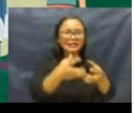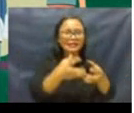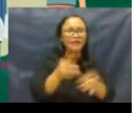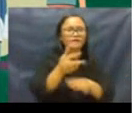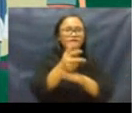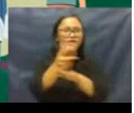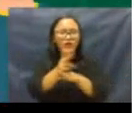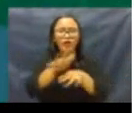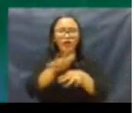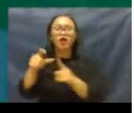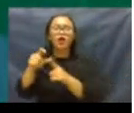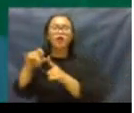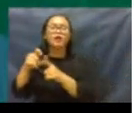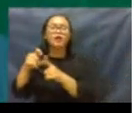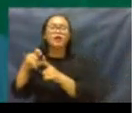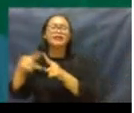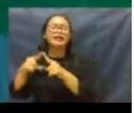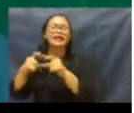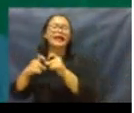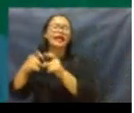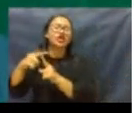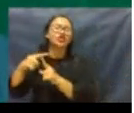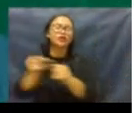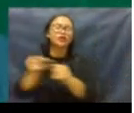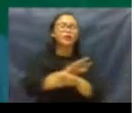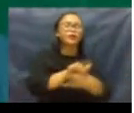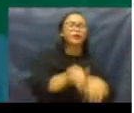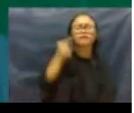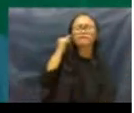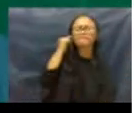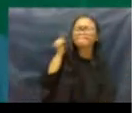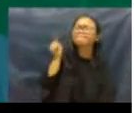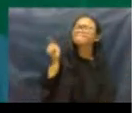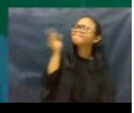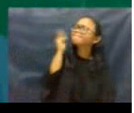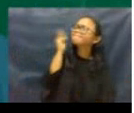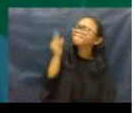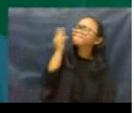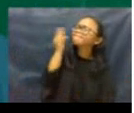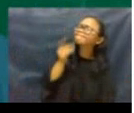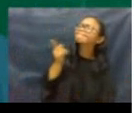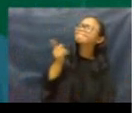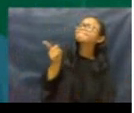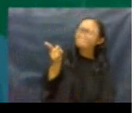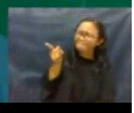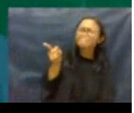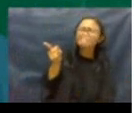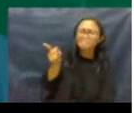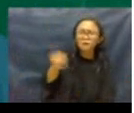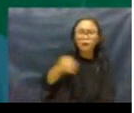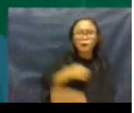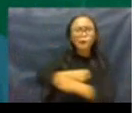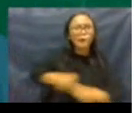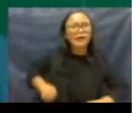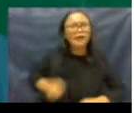podcast. Semakin sering murid mendengar Bapak Ibu mengucapkan ini, semakin berani mereka memulai sendiri.